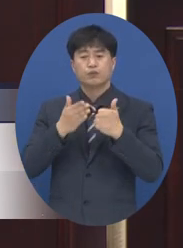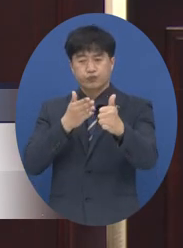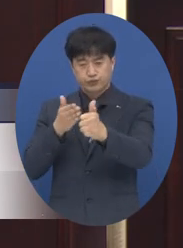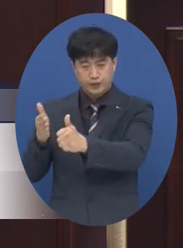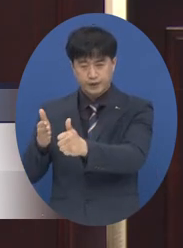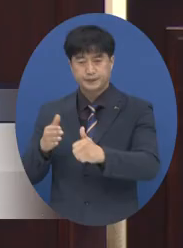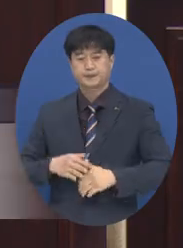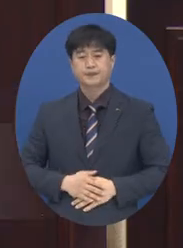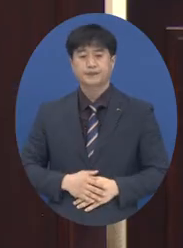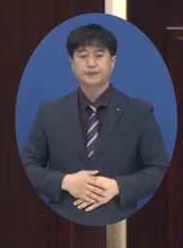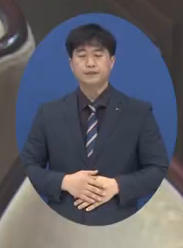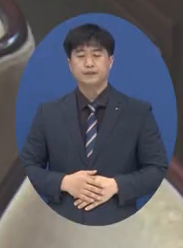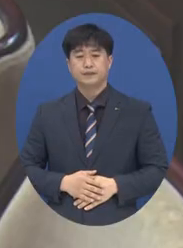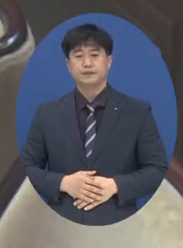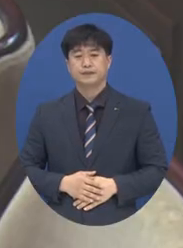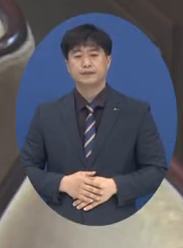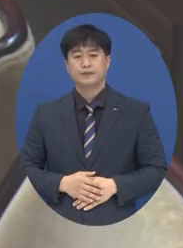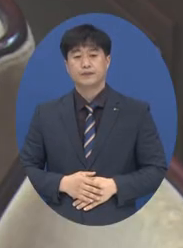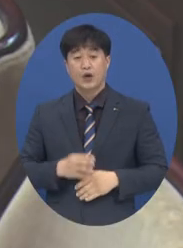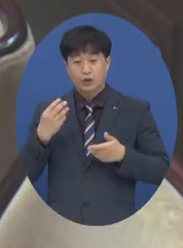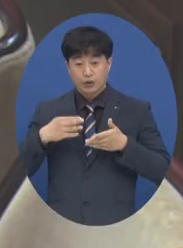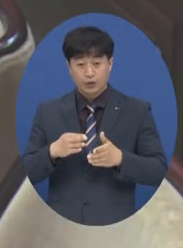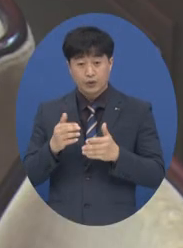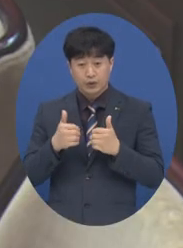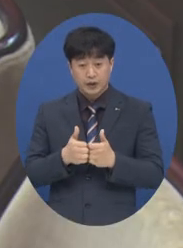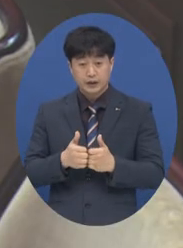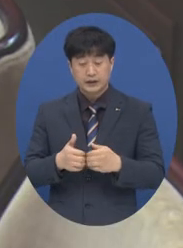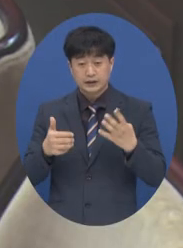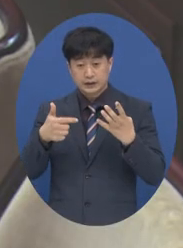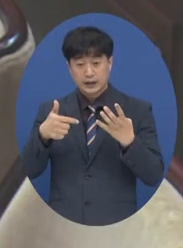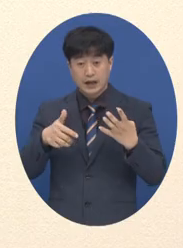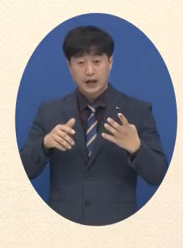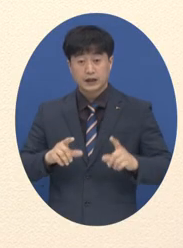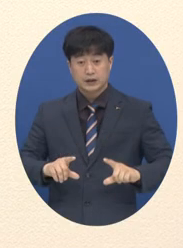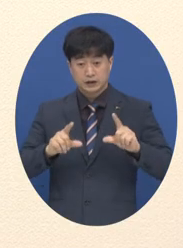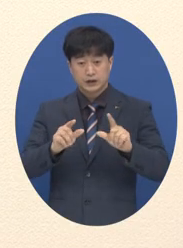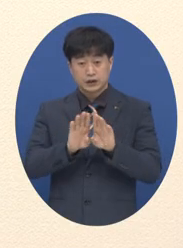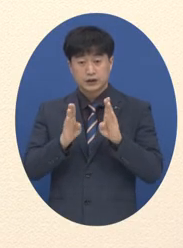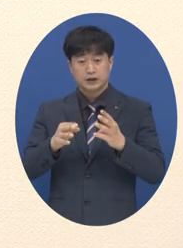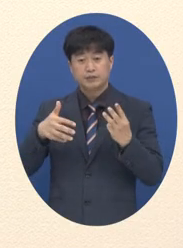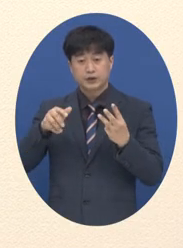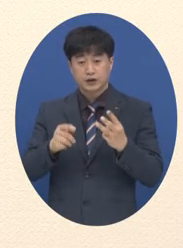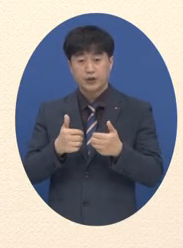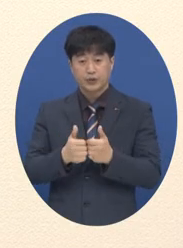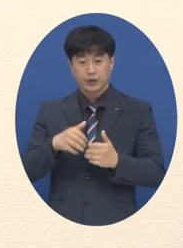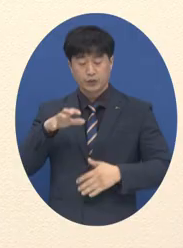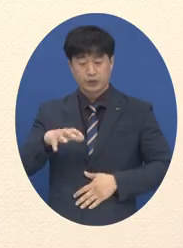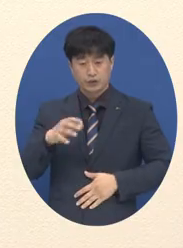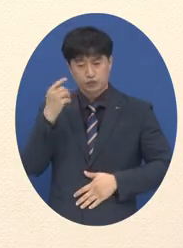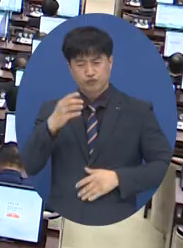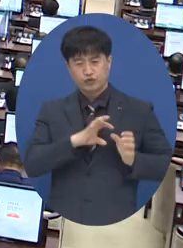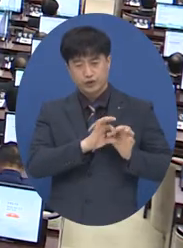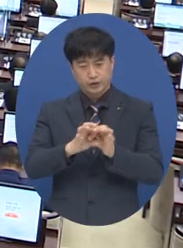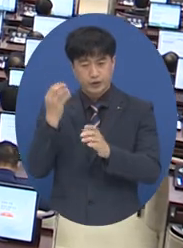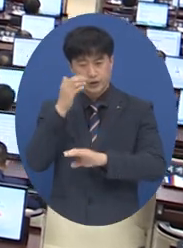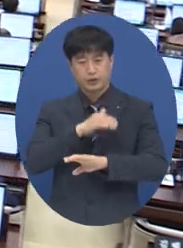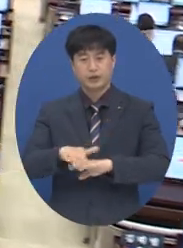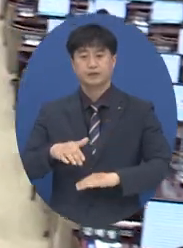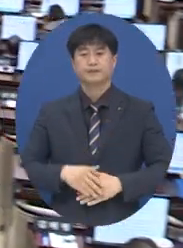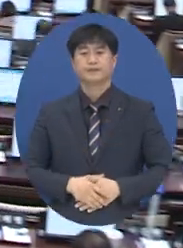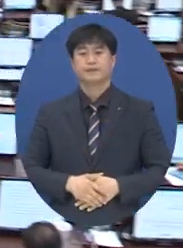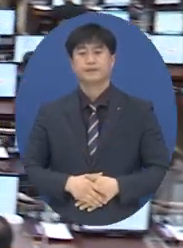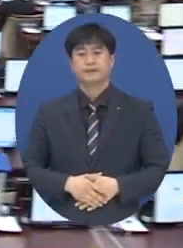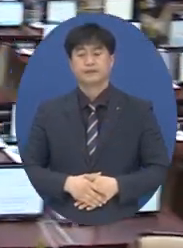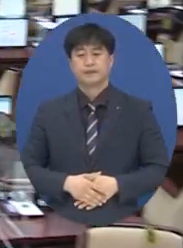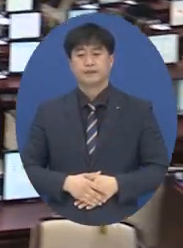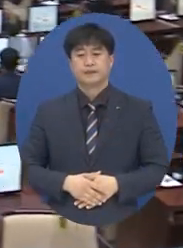간곡히 부탁드립니다 경기도의회 는 4일 열리는 3차 본회의에서 도도 정지를 이어갑니다 경기 짙지 비